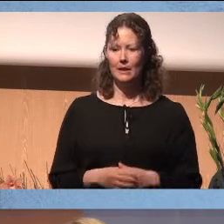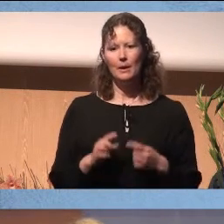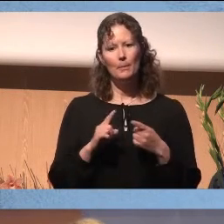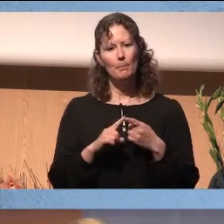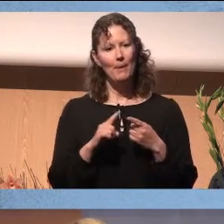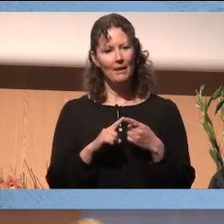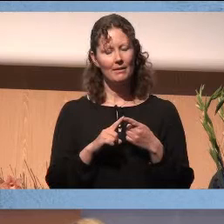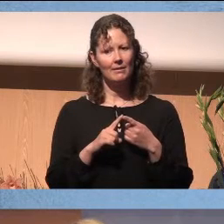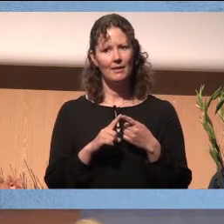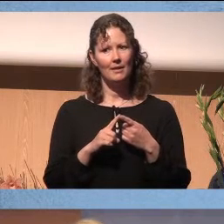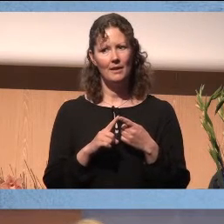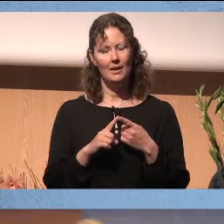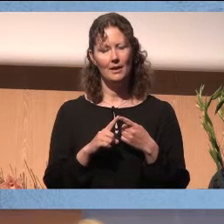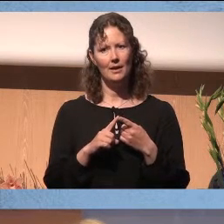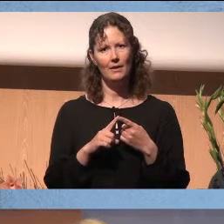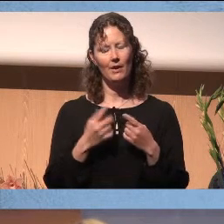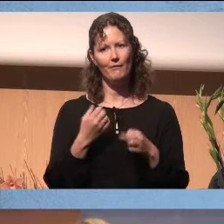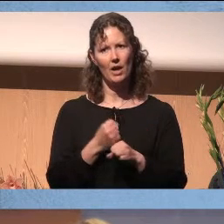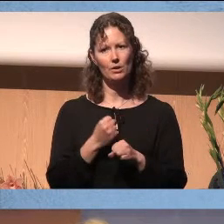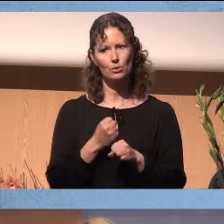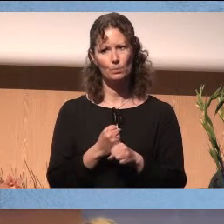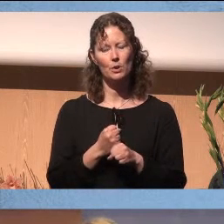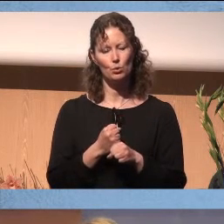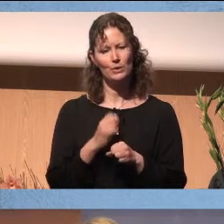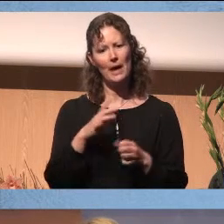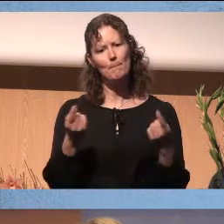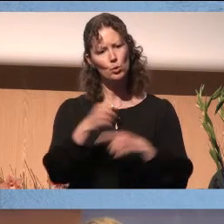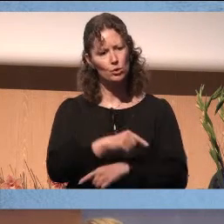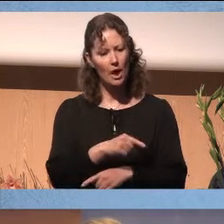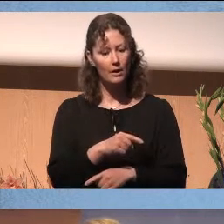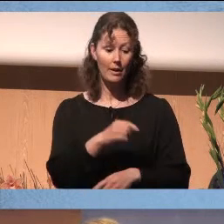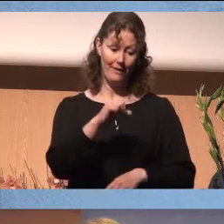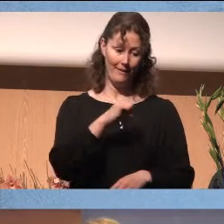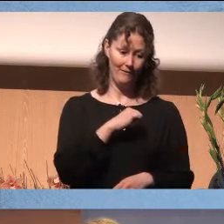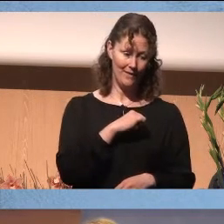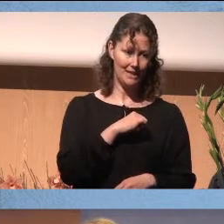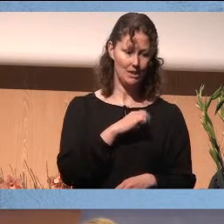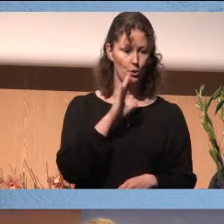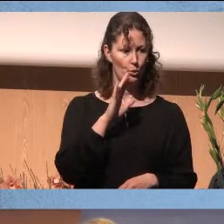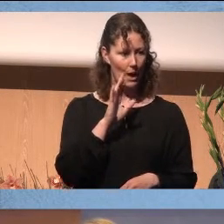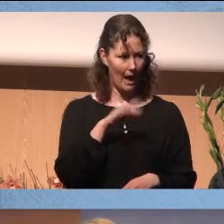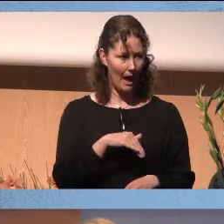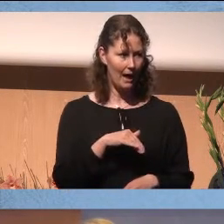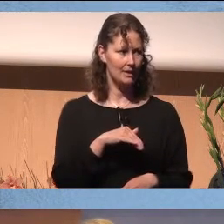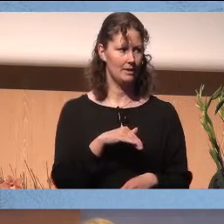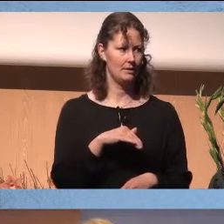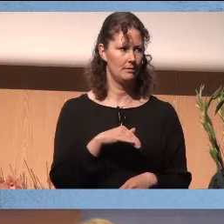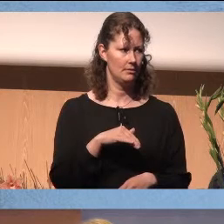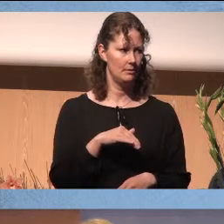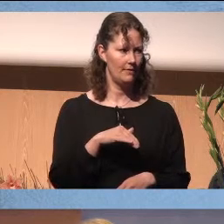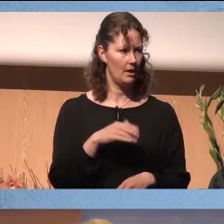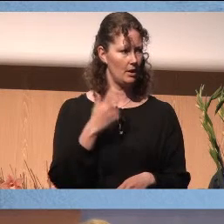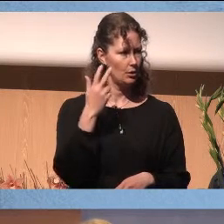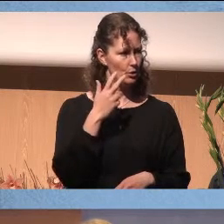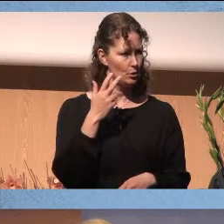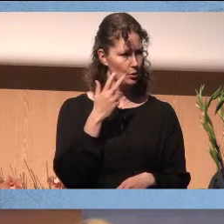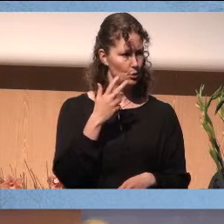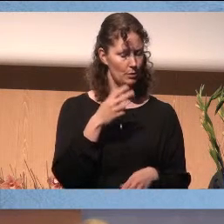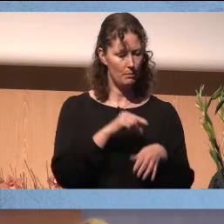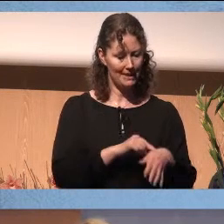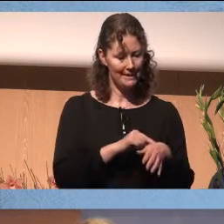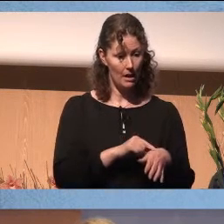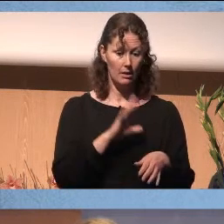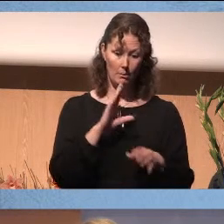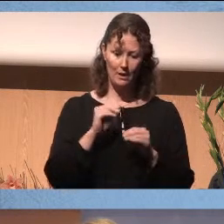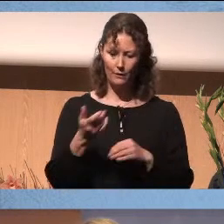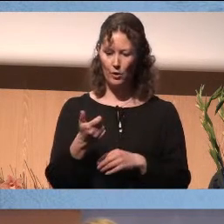Men faktum at det motsatt. Hvis du ruspasient, det ikke da bedre å få en sms dagen